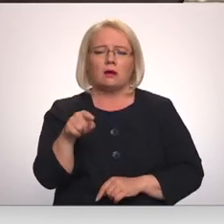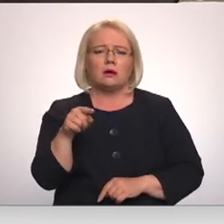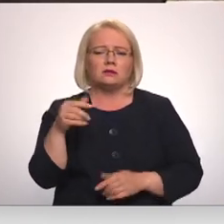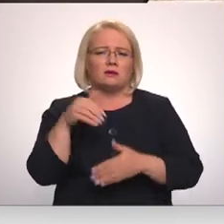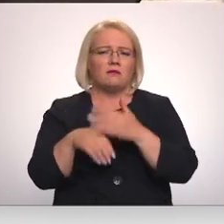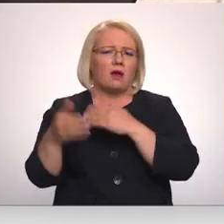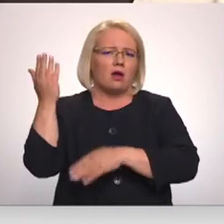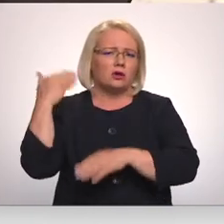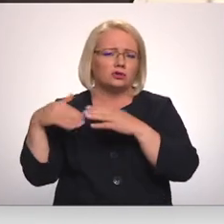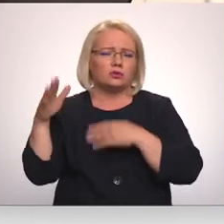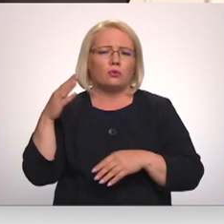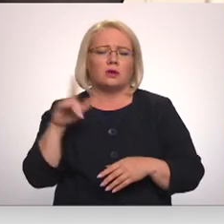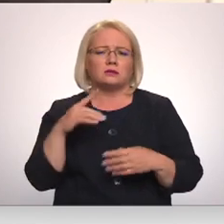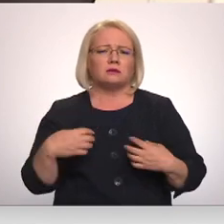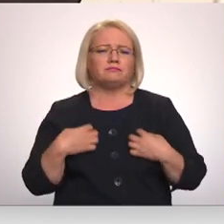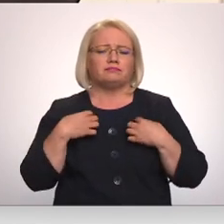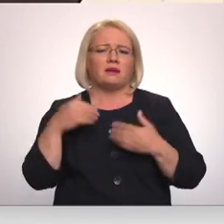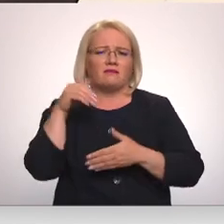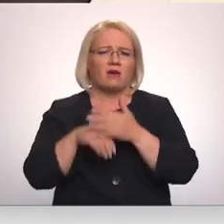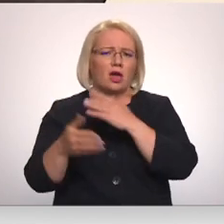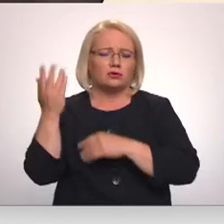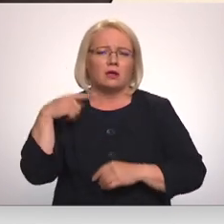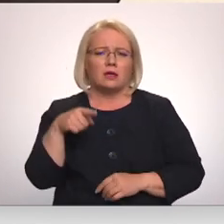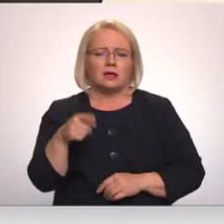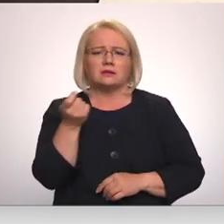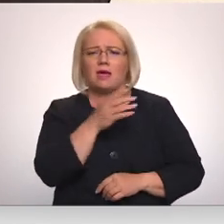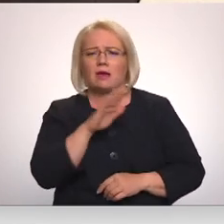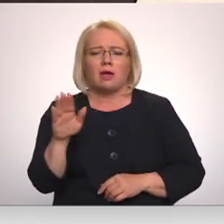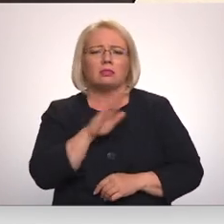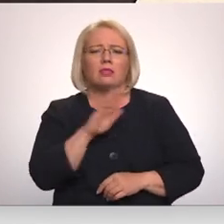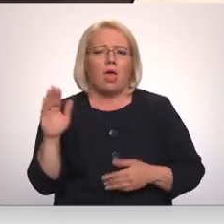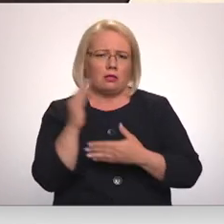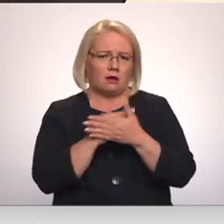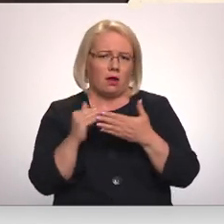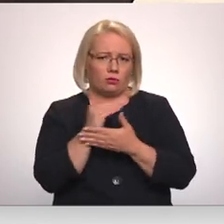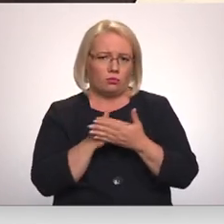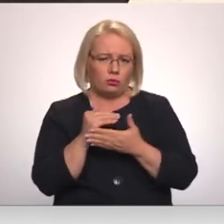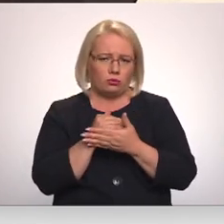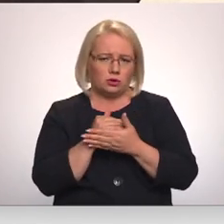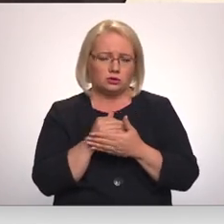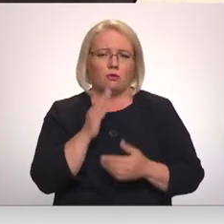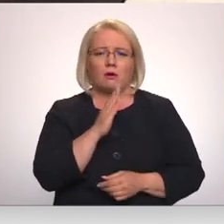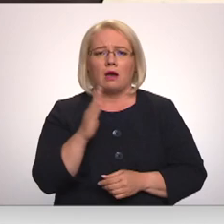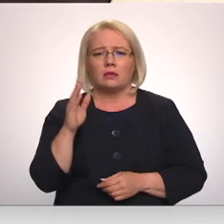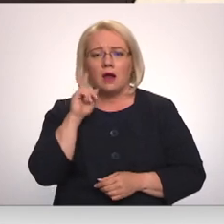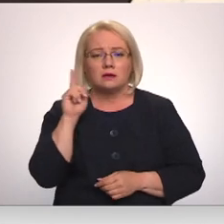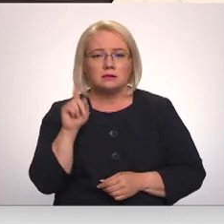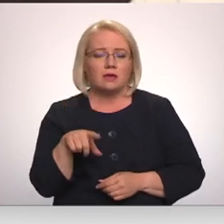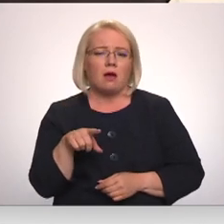vēstures, skaudrās vēstures, lai tas nekad neatkārtotos. Un katrā ziņā